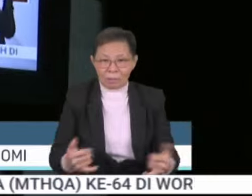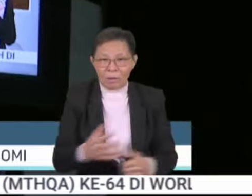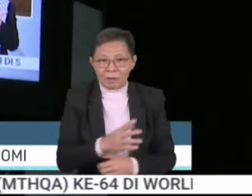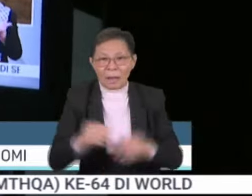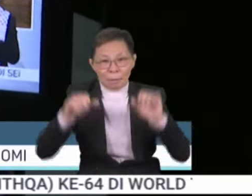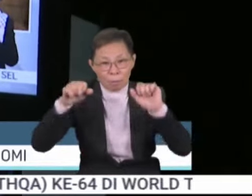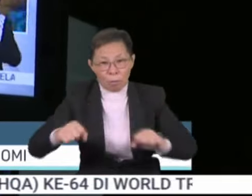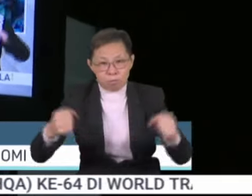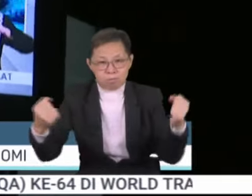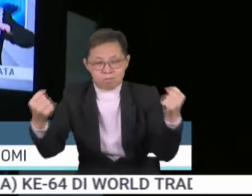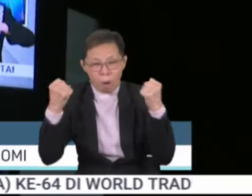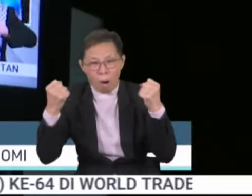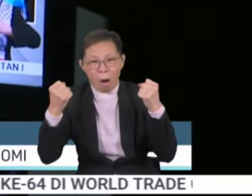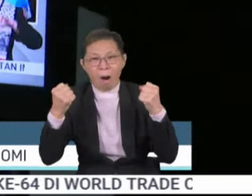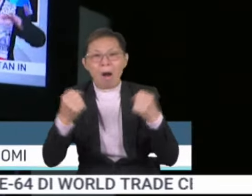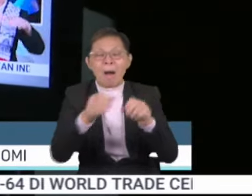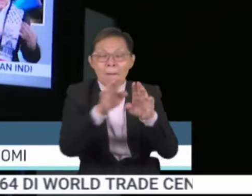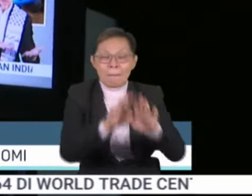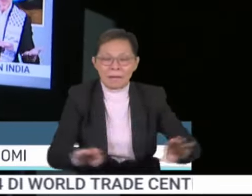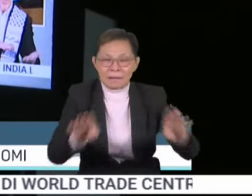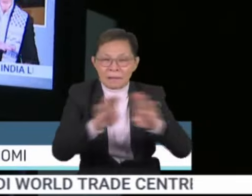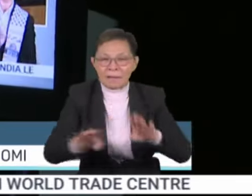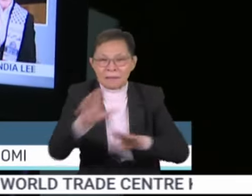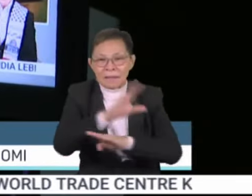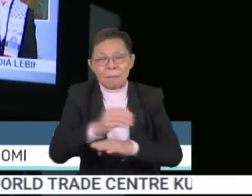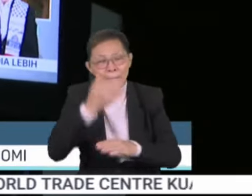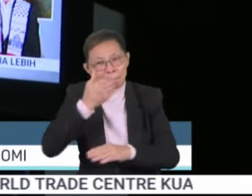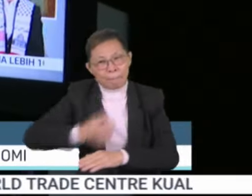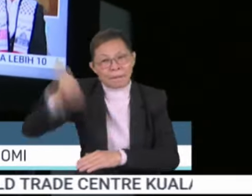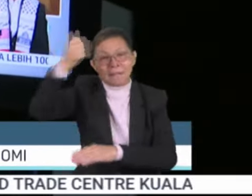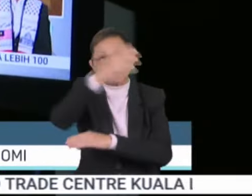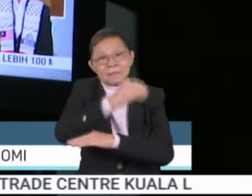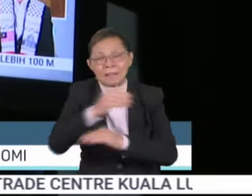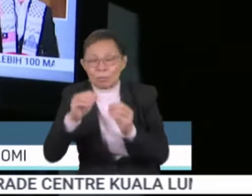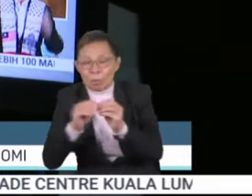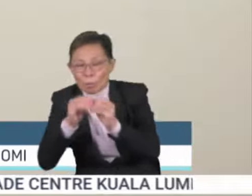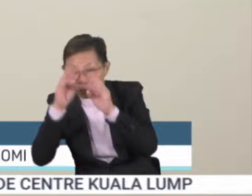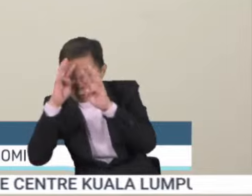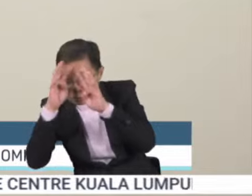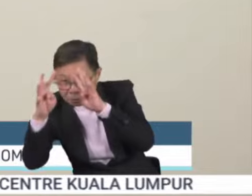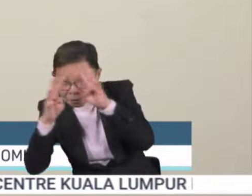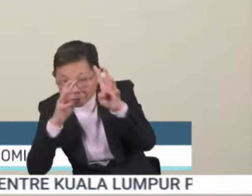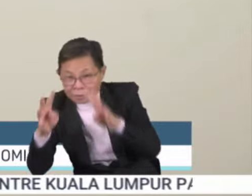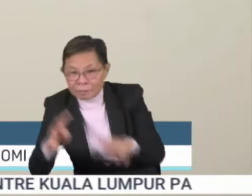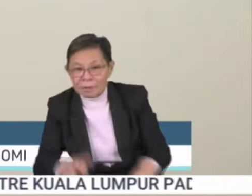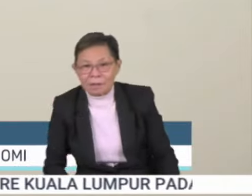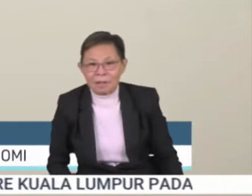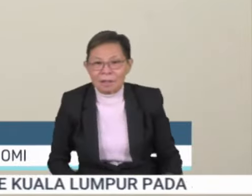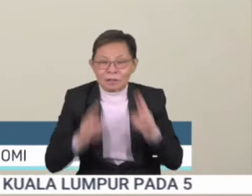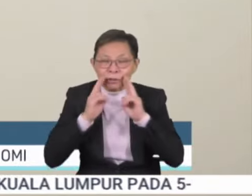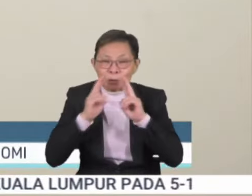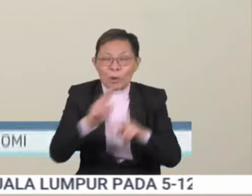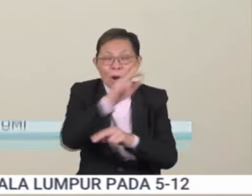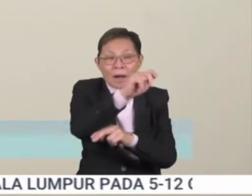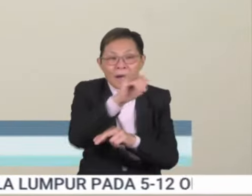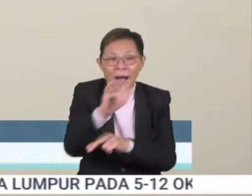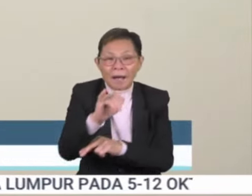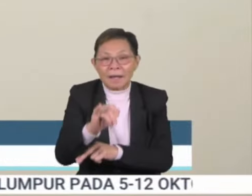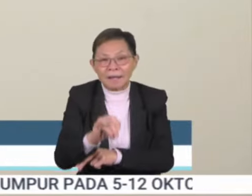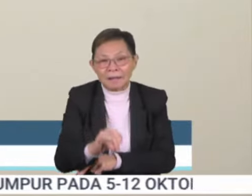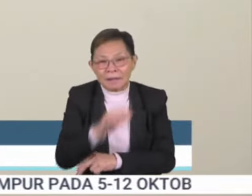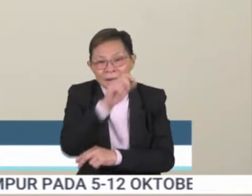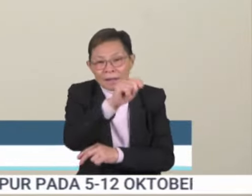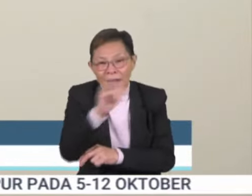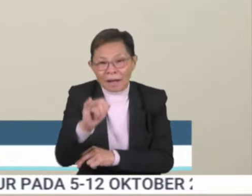malah mampu memperkasa kandungan berita secara lebih efektif dan kreatif. Secara umumnya, AI membolehkan kita